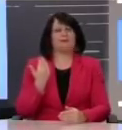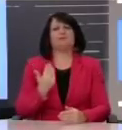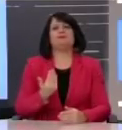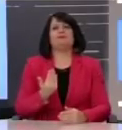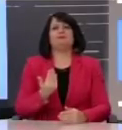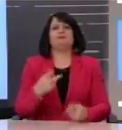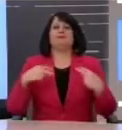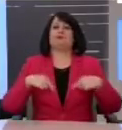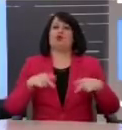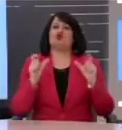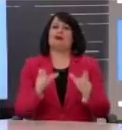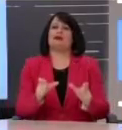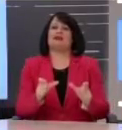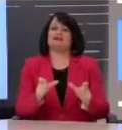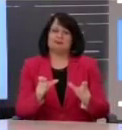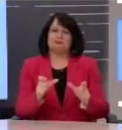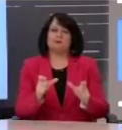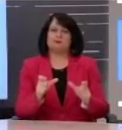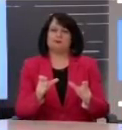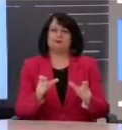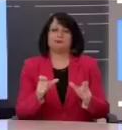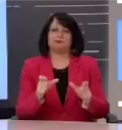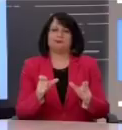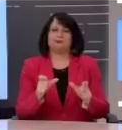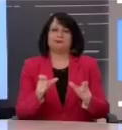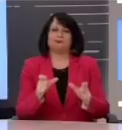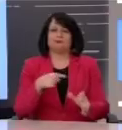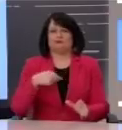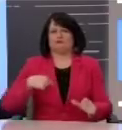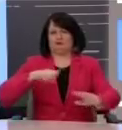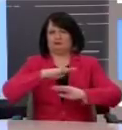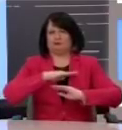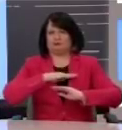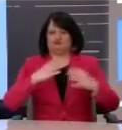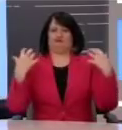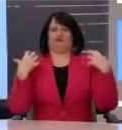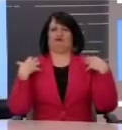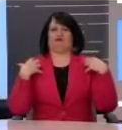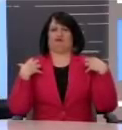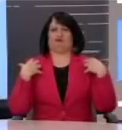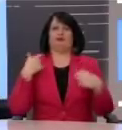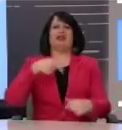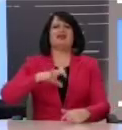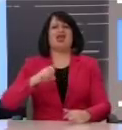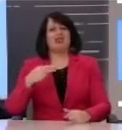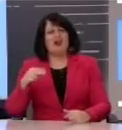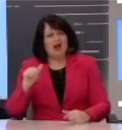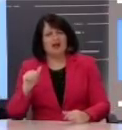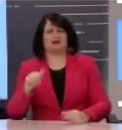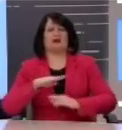ο Υπουργός Άμυνας και οι επικεφαλής των ενόπλων δυνάμεων, ο αρχηγός ΓΕΘΑ, ο